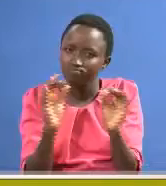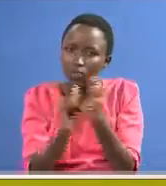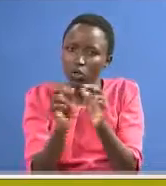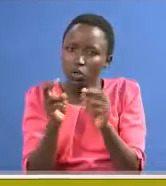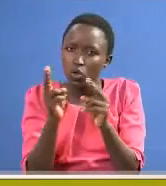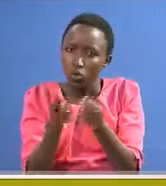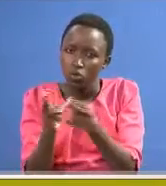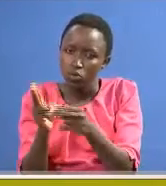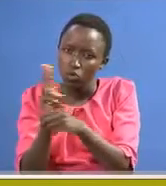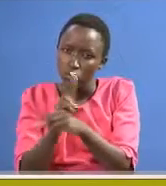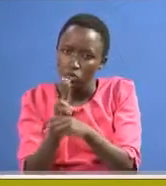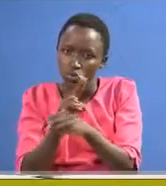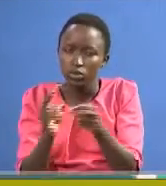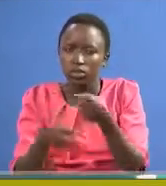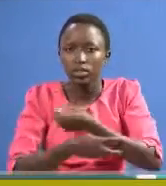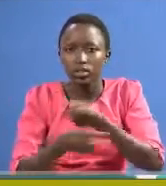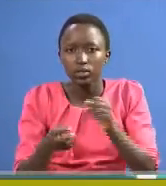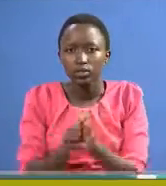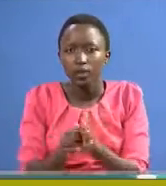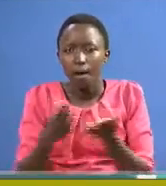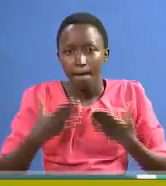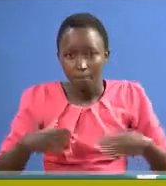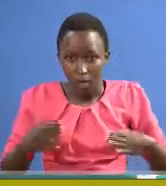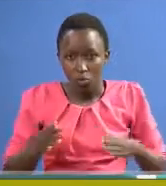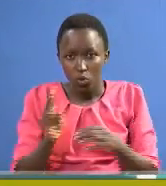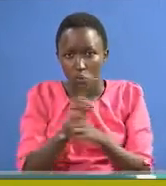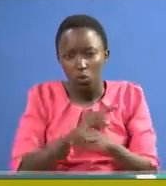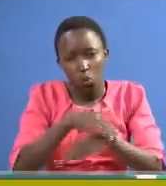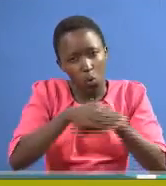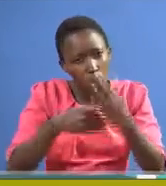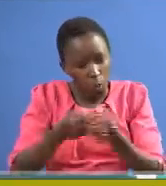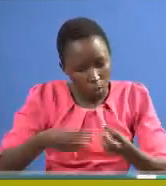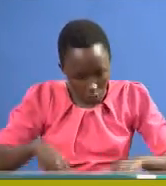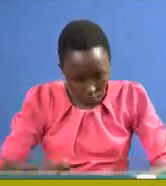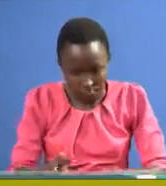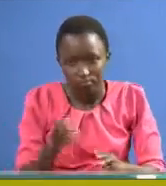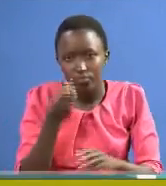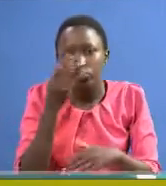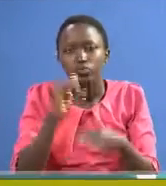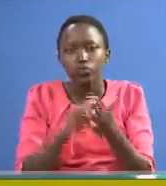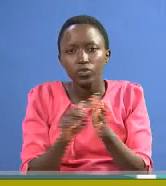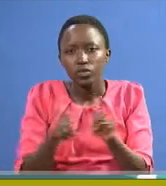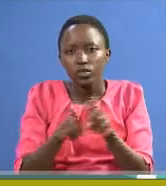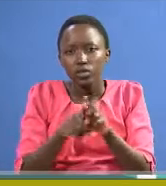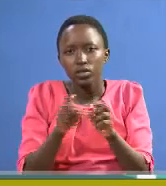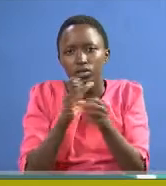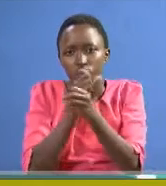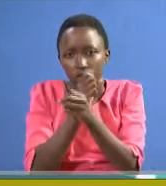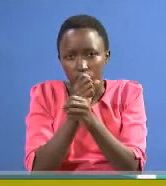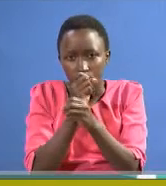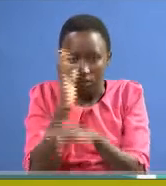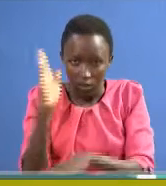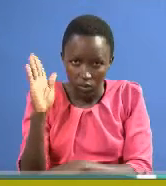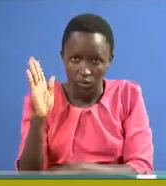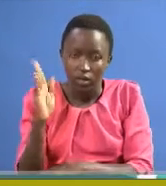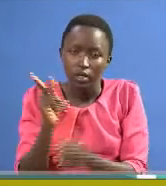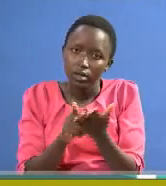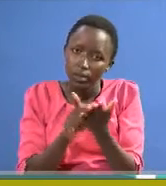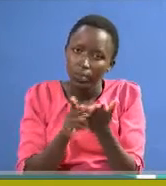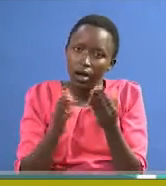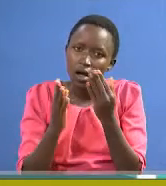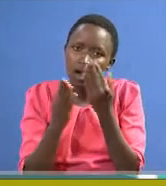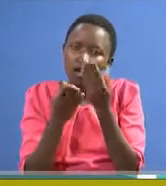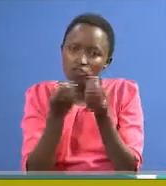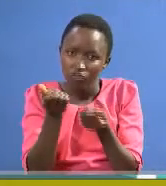vinavyotumika kuzuia wizi wa magari. People are using all forms or all manners of securing their vehicles